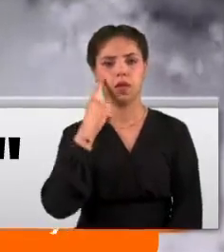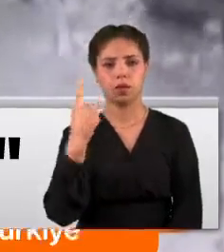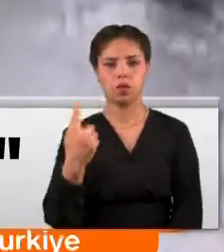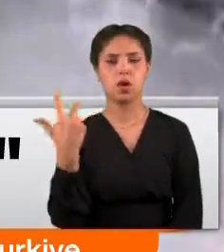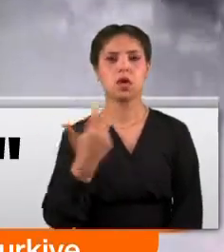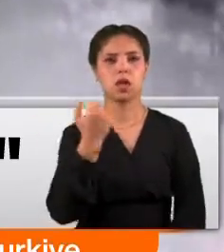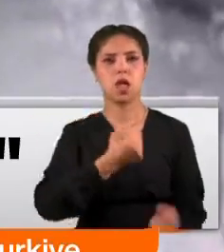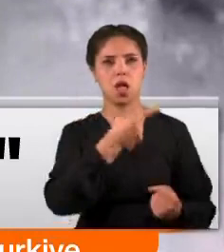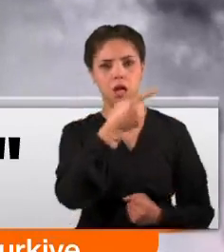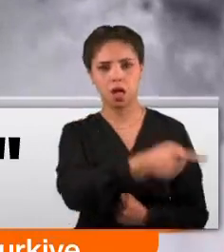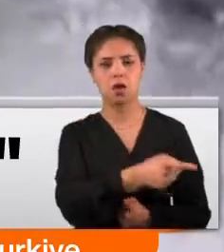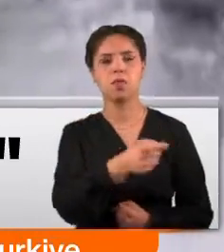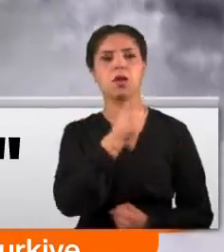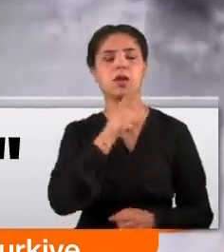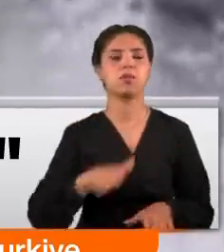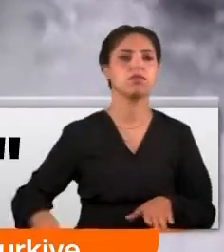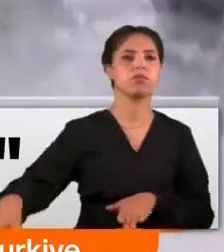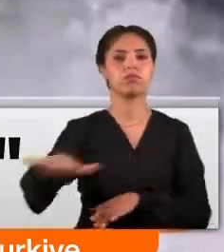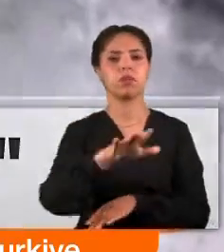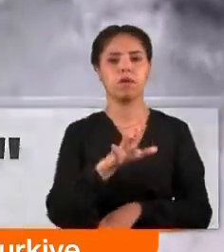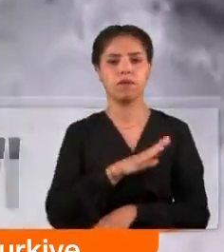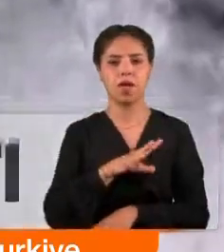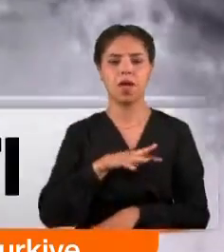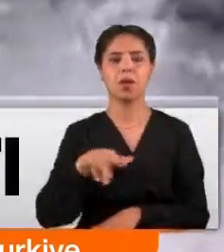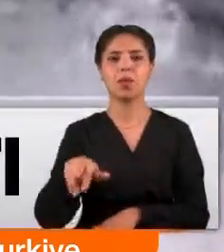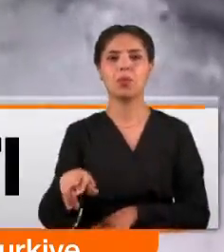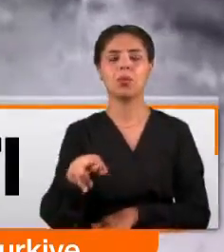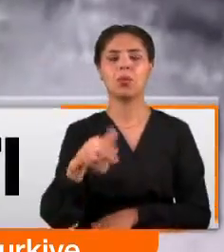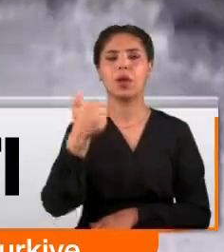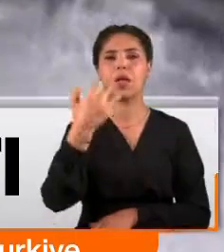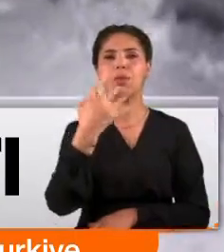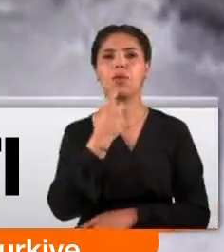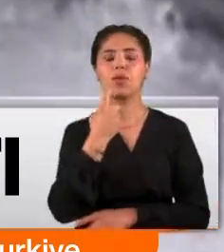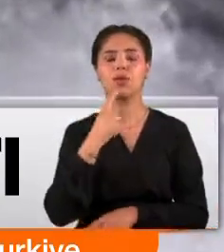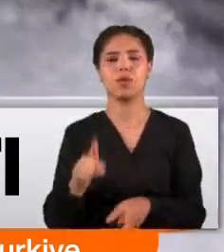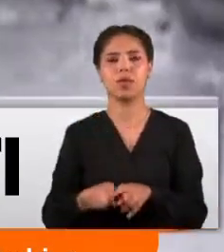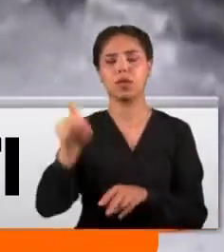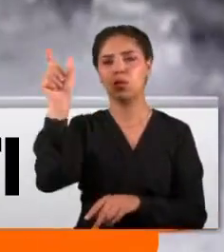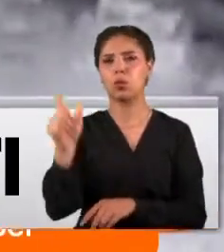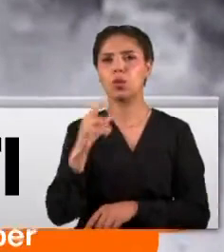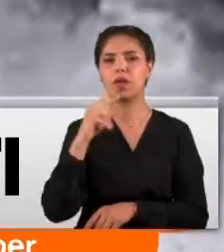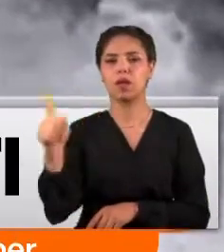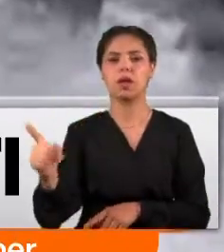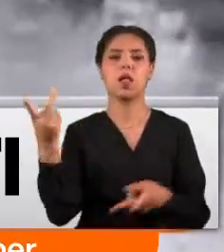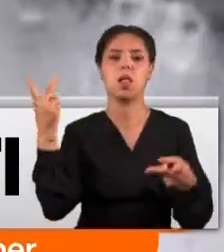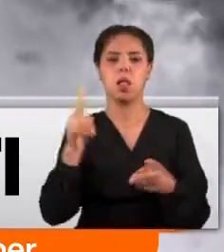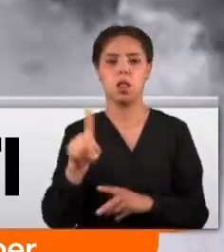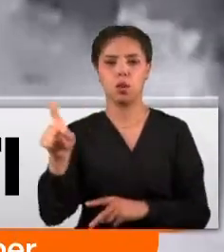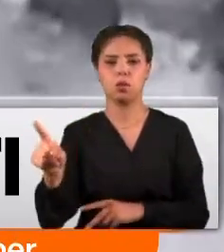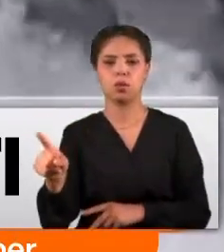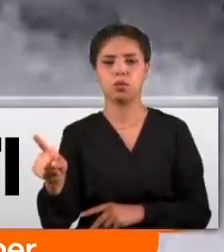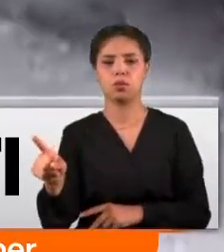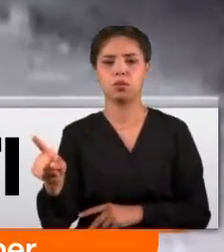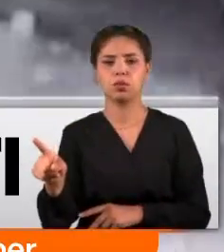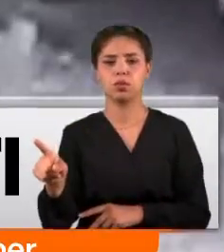aşırı hızlıydı hem de hatalı sollama yaptı. Kaldırımda yürüyen 64 yaşındaki Nurdan Çelik'i hayattan kopardı.